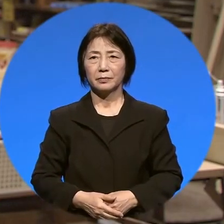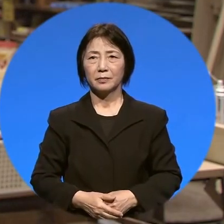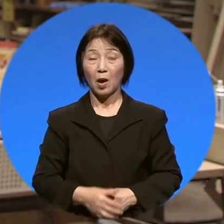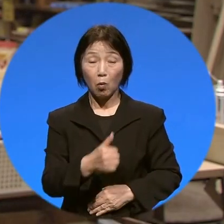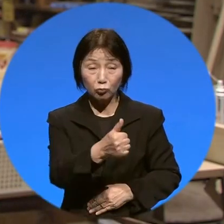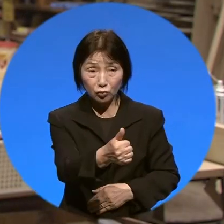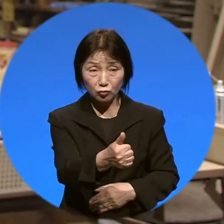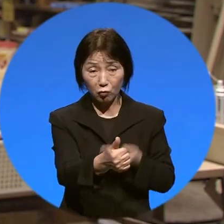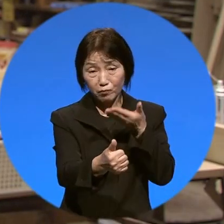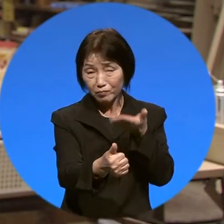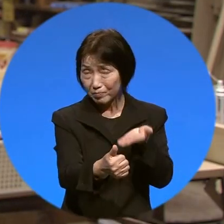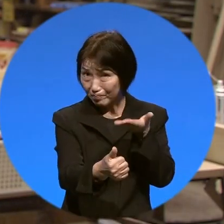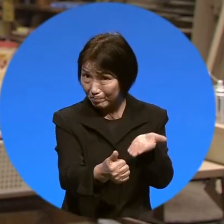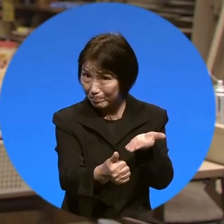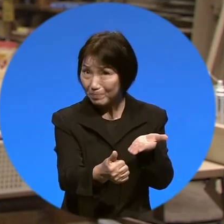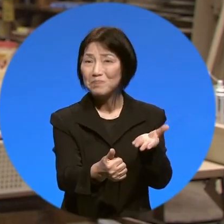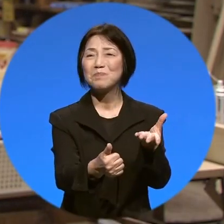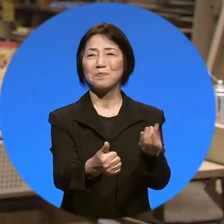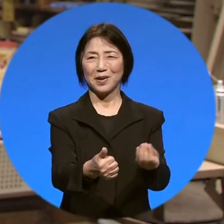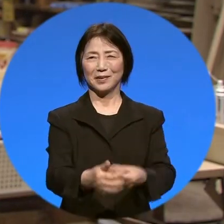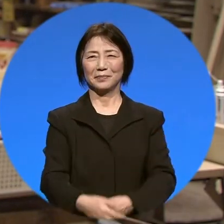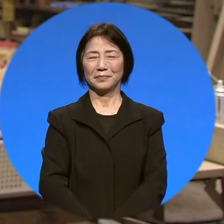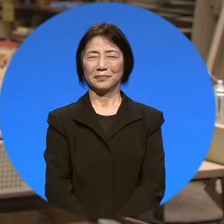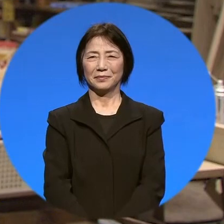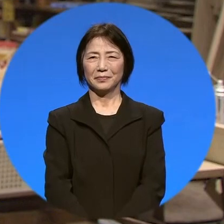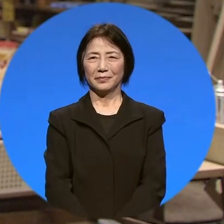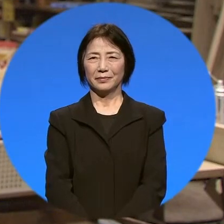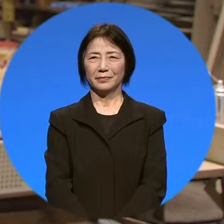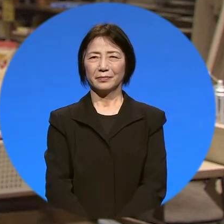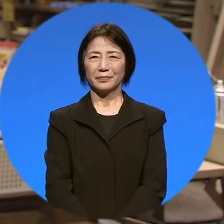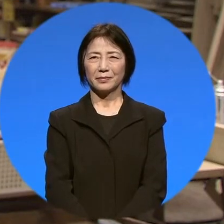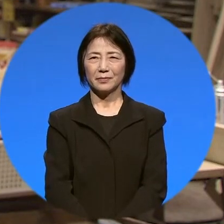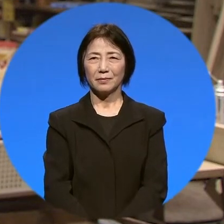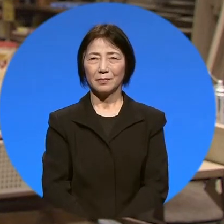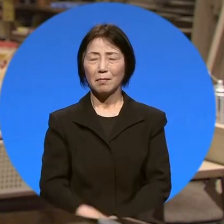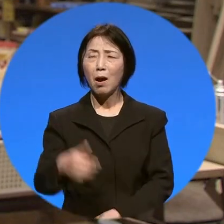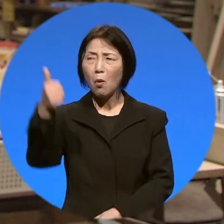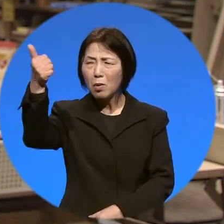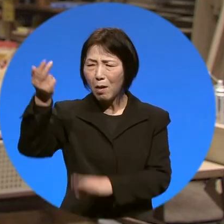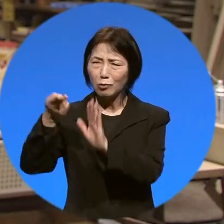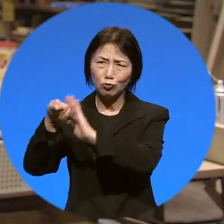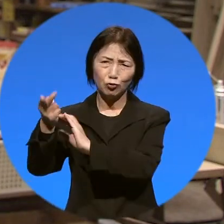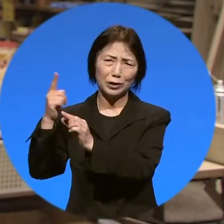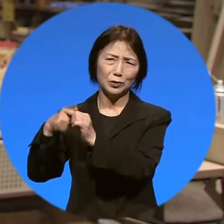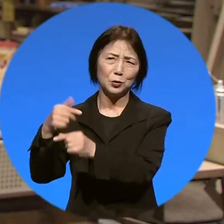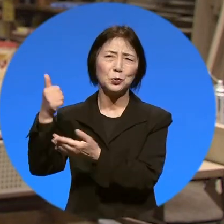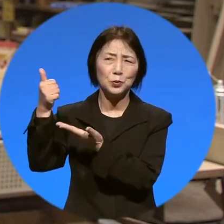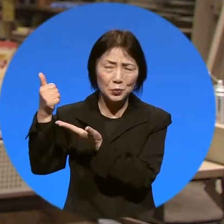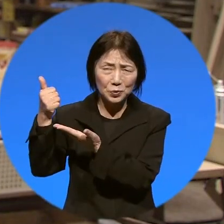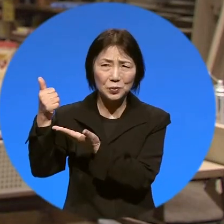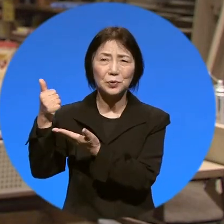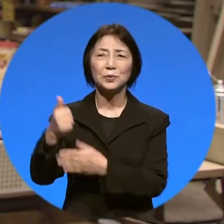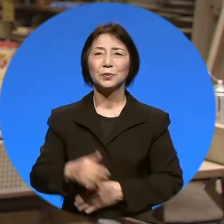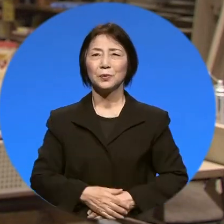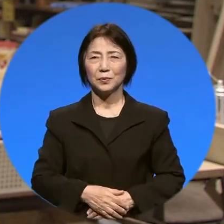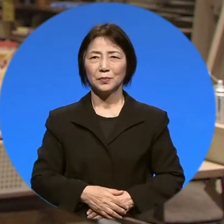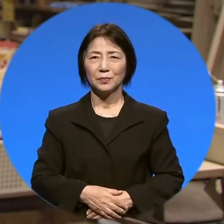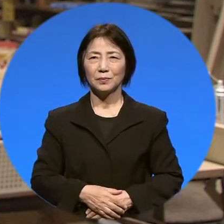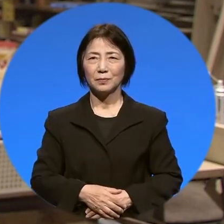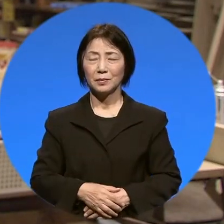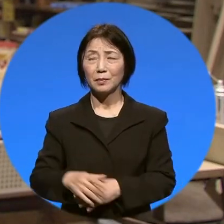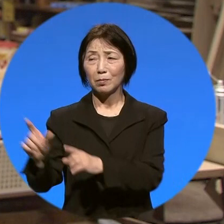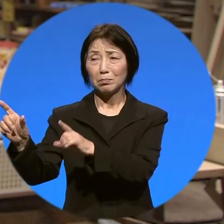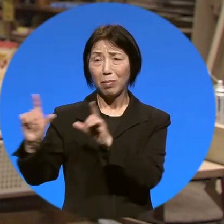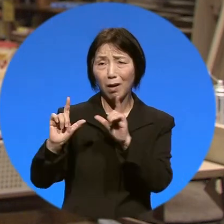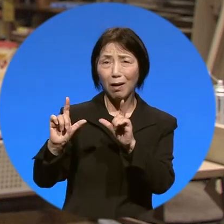息子の智之さんに話を聞きました。 病院で入院しているもんだから、返事を